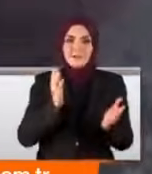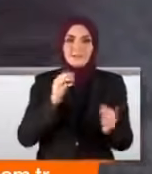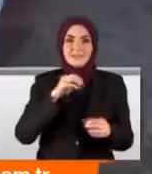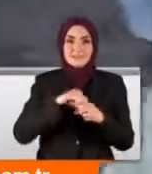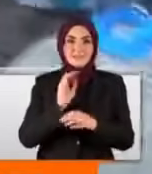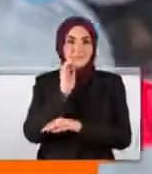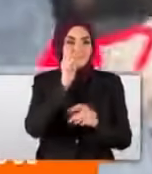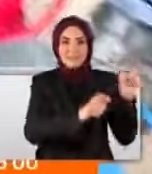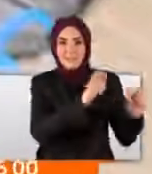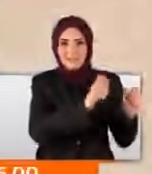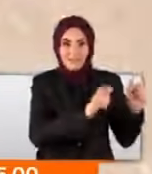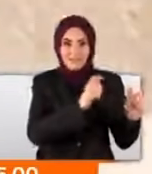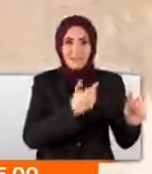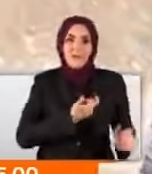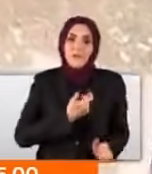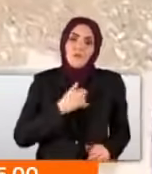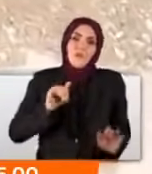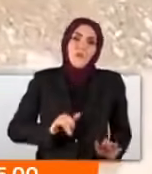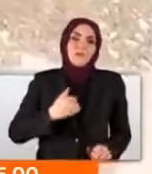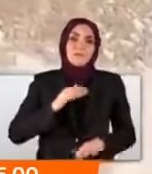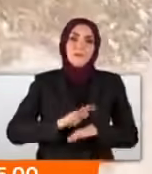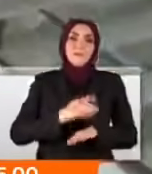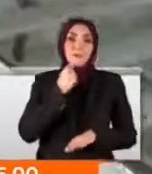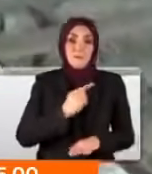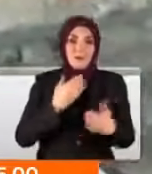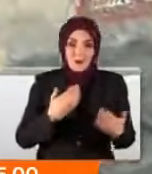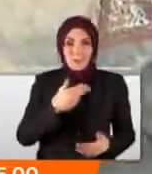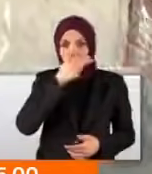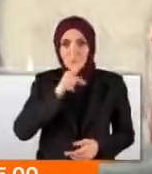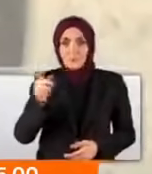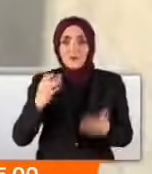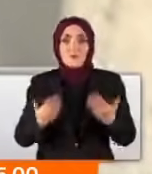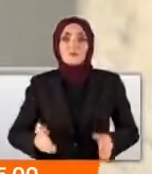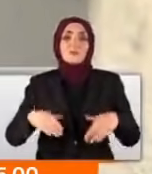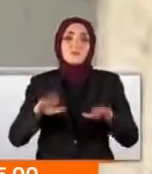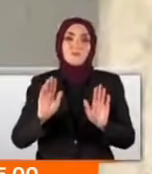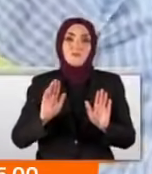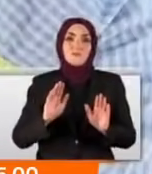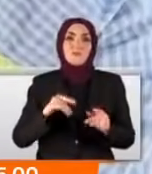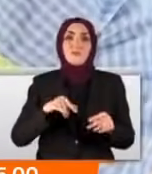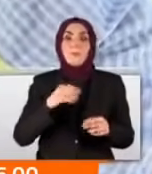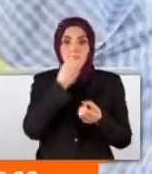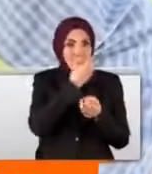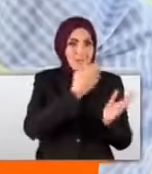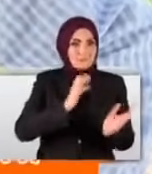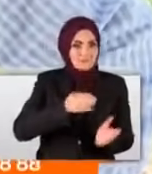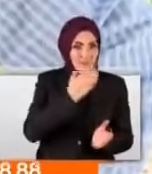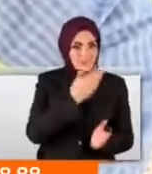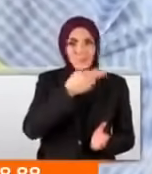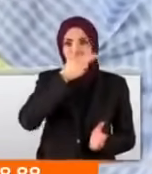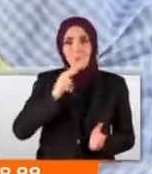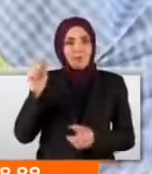kullandıklarını söylüyor ama köylüleri ikna edemiyor. Köylü de bahçe sahipleri de belediyeden yardım bekliyor. Askiz çözümü